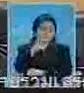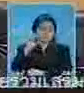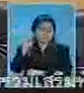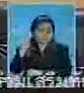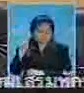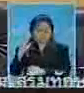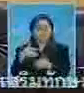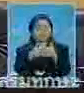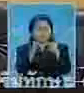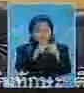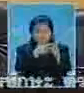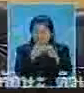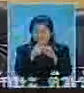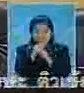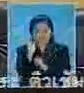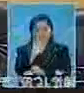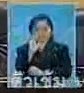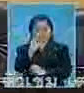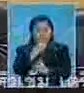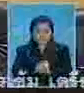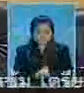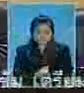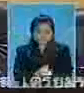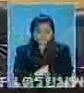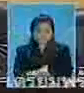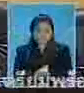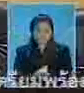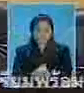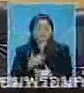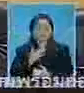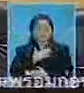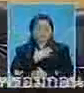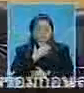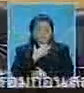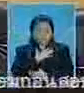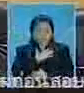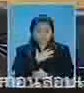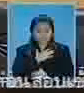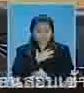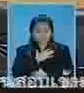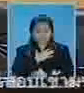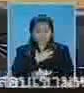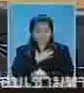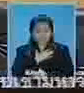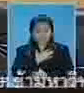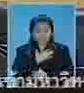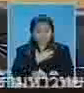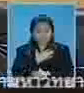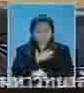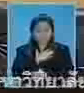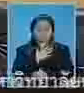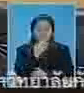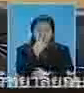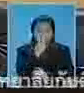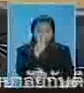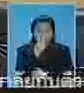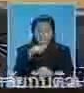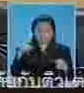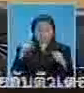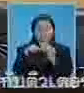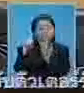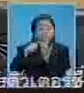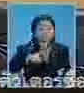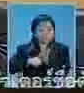ครับไม่ติดใจเพราะว่าในส่วนของตัวกับผมเองนั้นผมไม่ได้มองว่าปริมาณหนี้